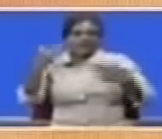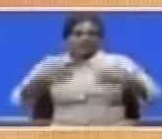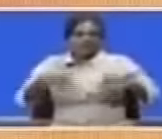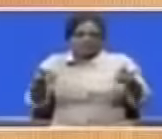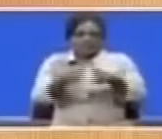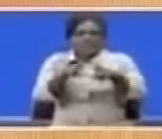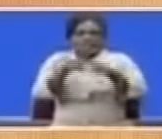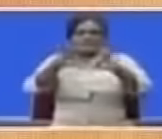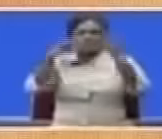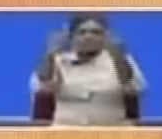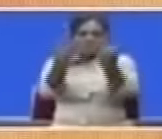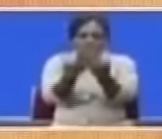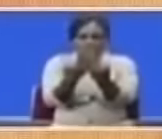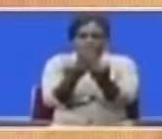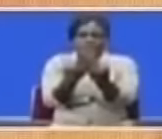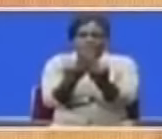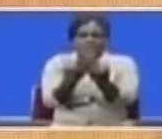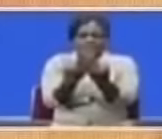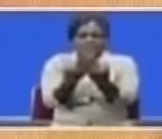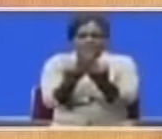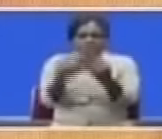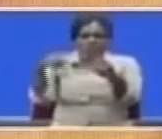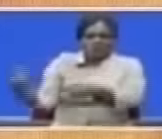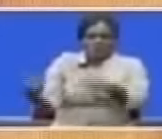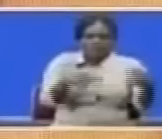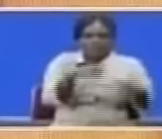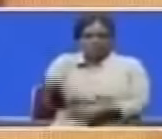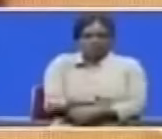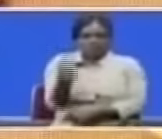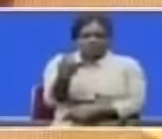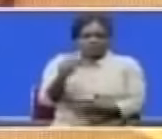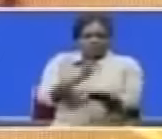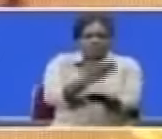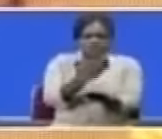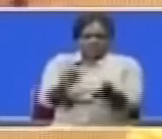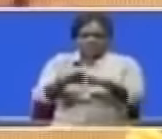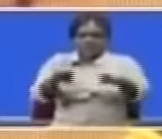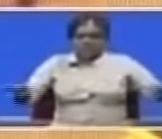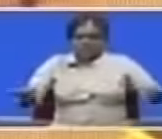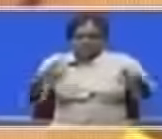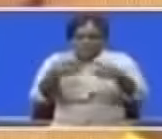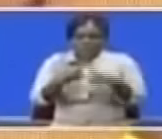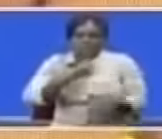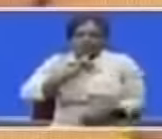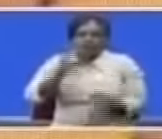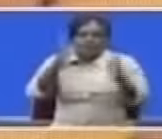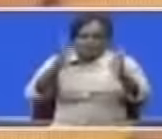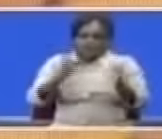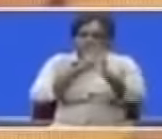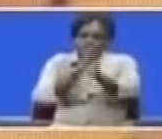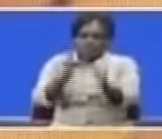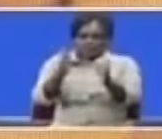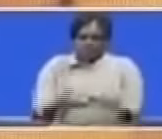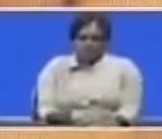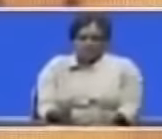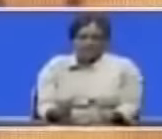familia moja wilayani Mlima Elgon, Kenya, baada ya mzozo kuibuka kutokana na ugavi wa shamba. Lakini kama anavyoripoti Robert Onyonyi,